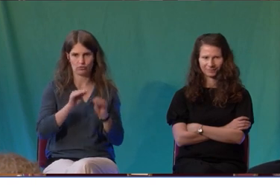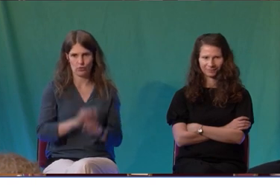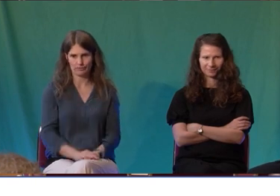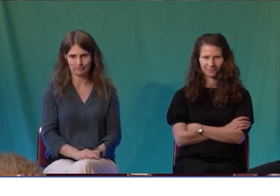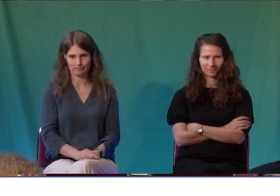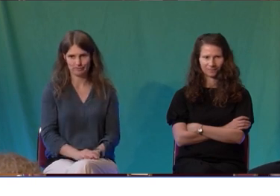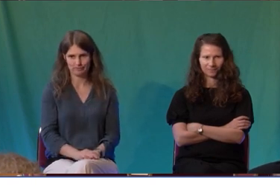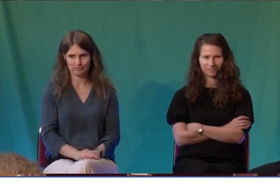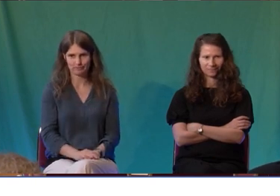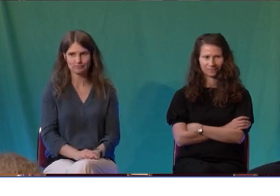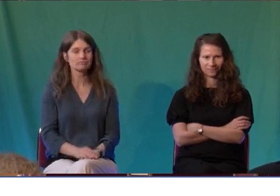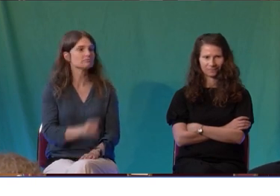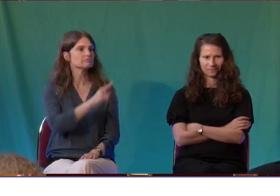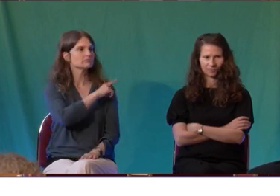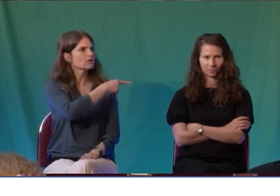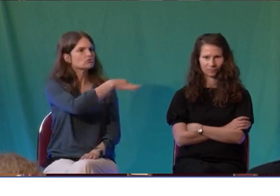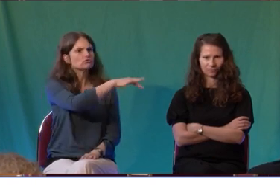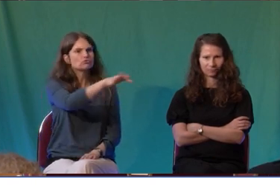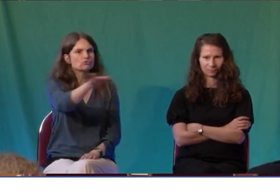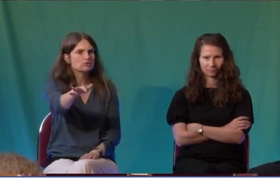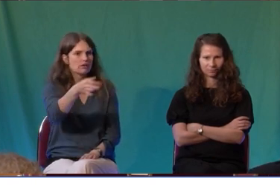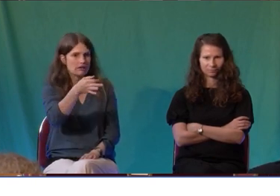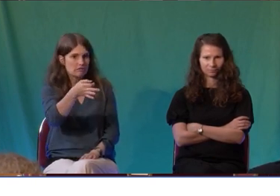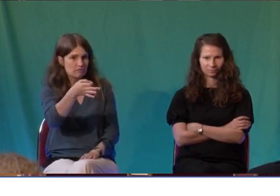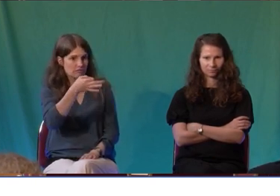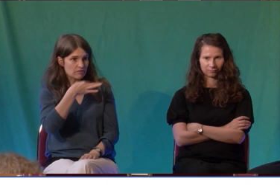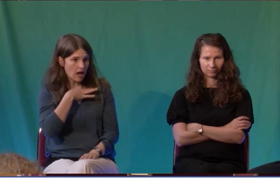gibt es von ihnen Fragen oder Kommentare